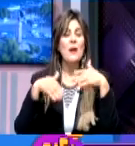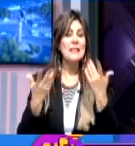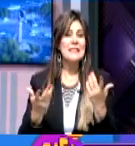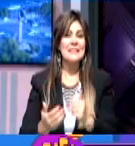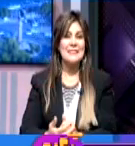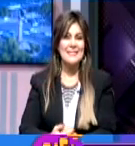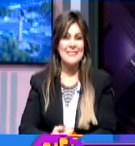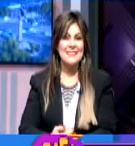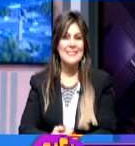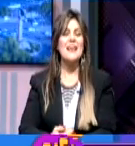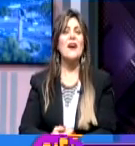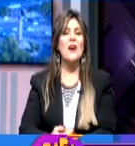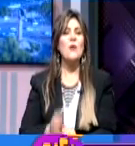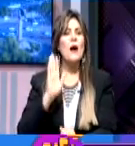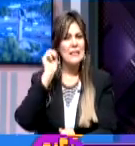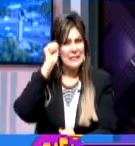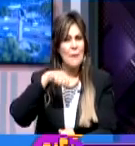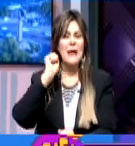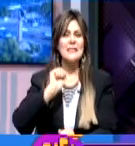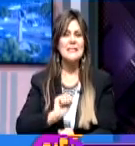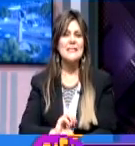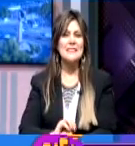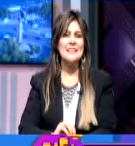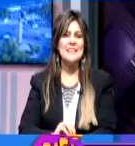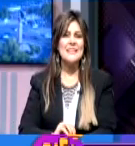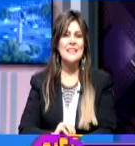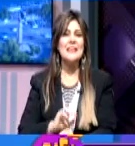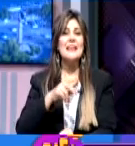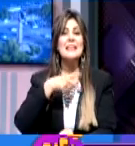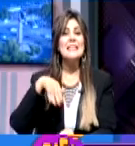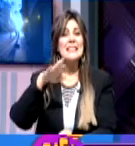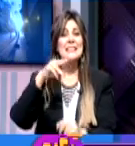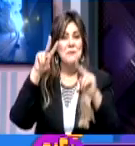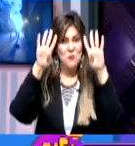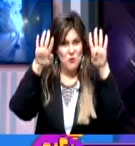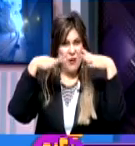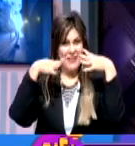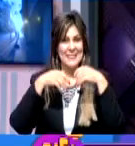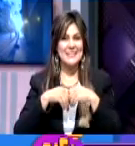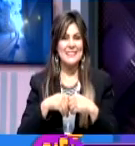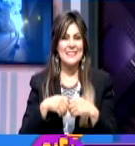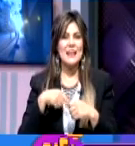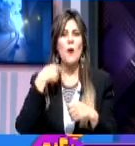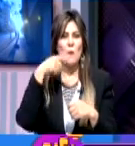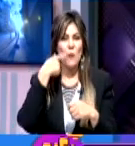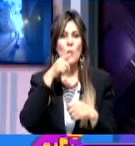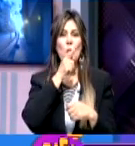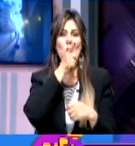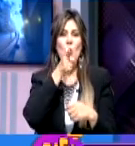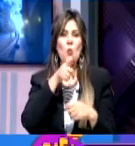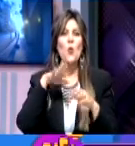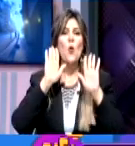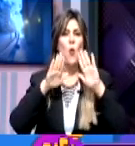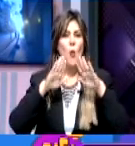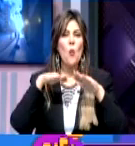هو حضرتك احنا طبعا ممكن الساده المشاهدين يعتقدوا ان احنا مثلا بنكرر الجمل او